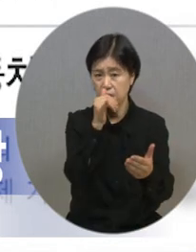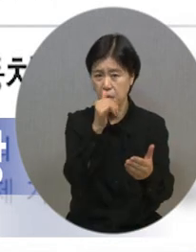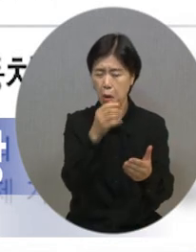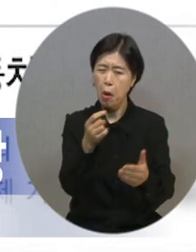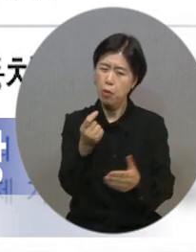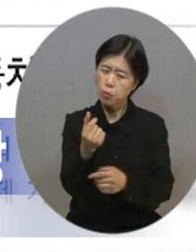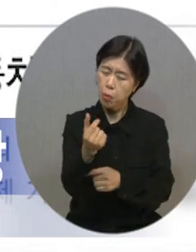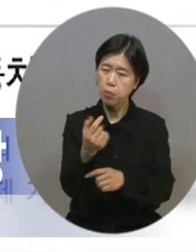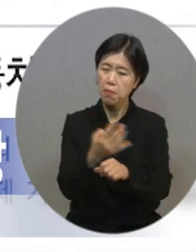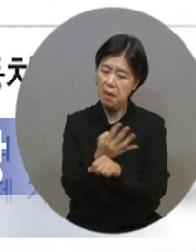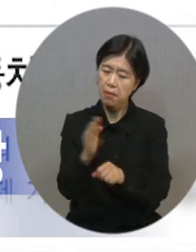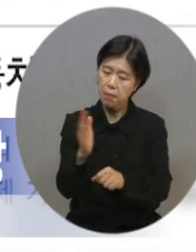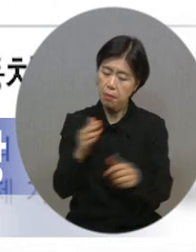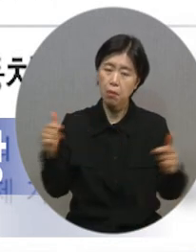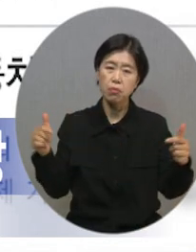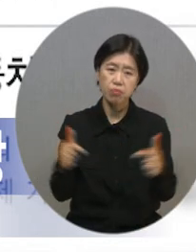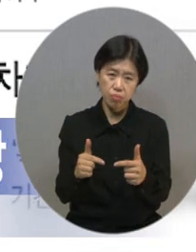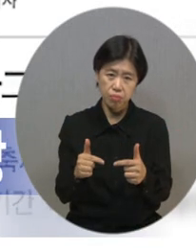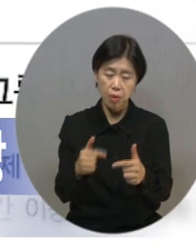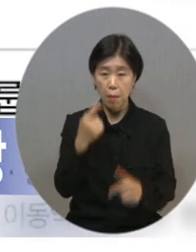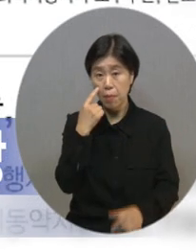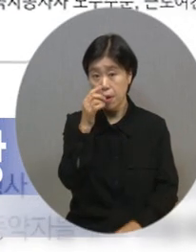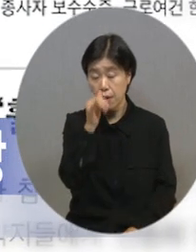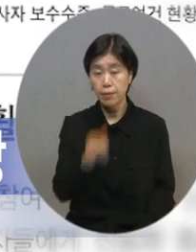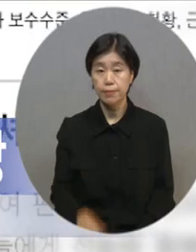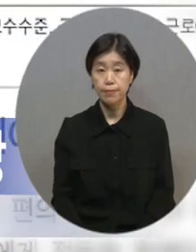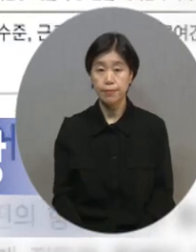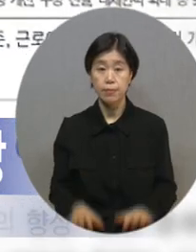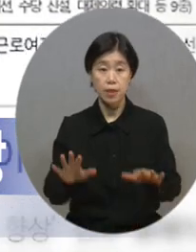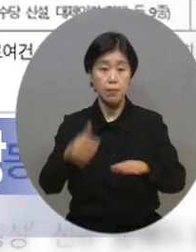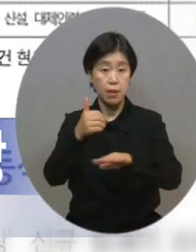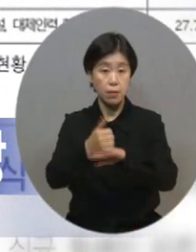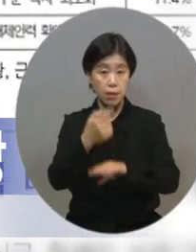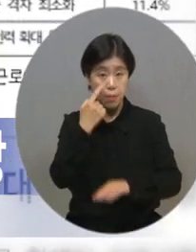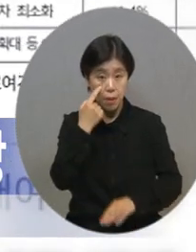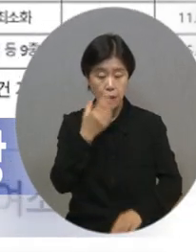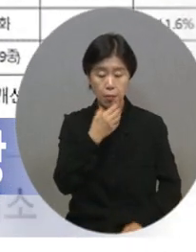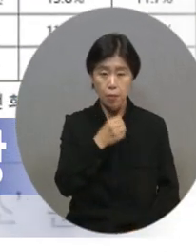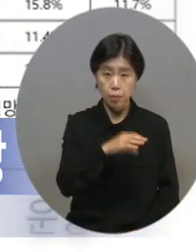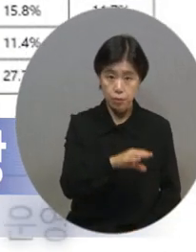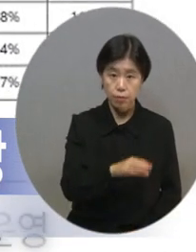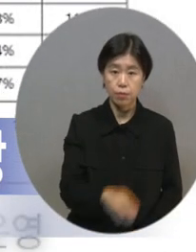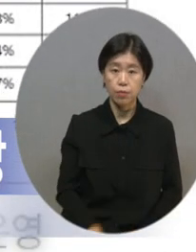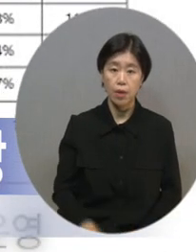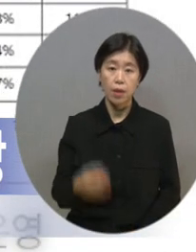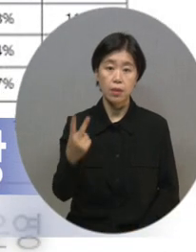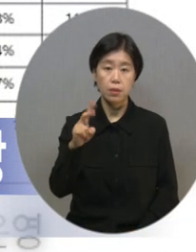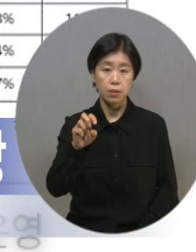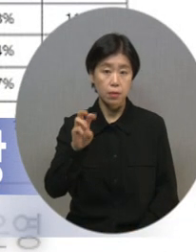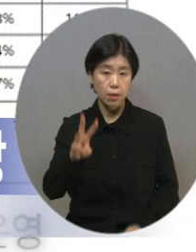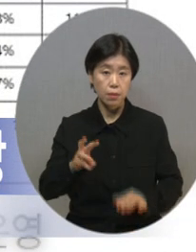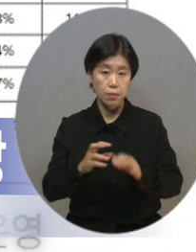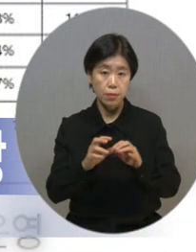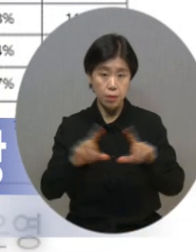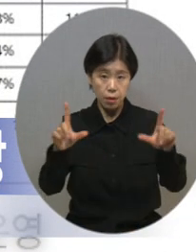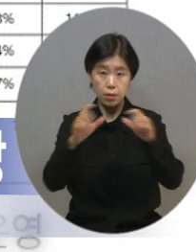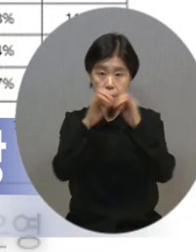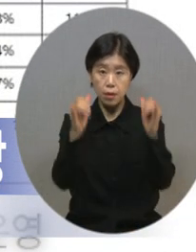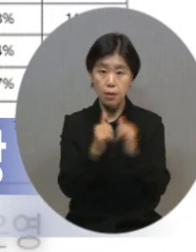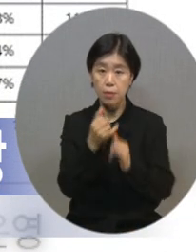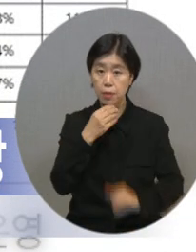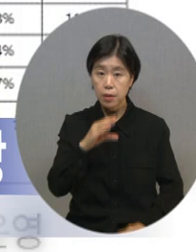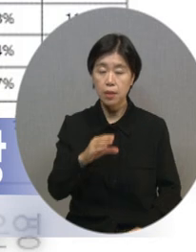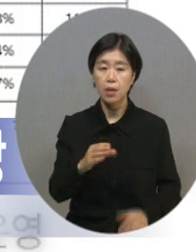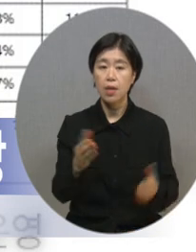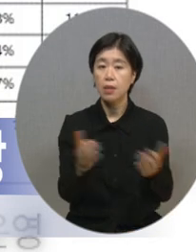개선된 것으로 조사됐습니다 이번 결과는 보건 복지부가 2023년 사회복지 종사자 보수